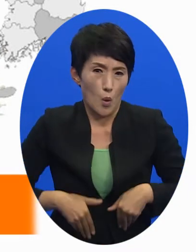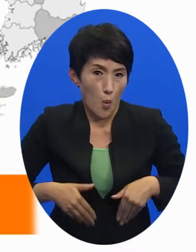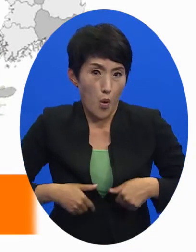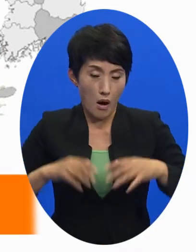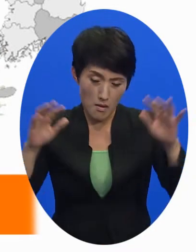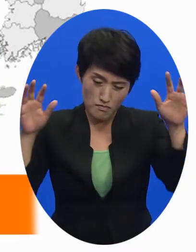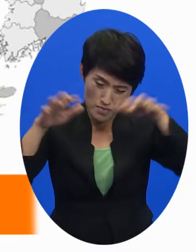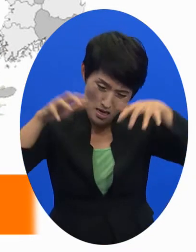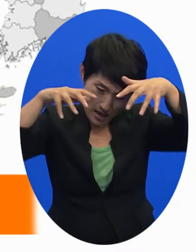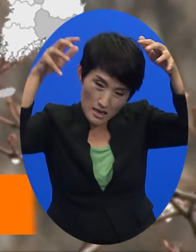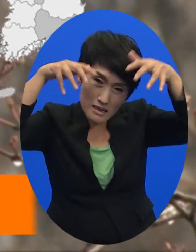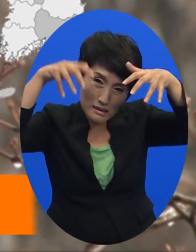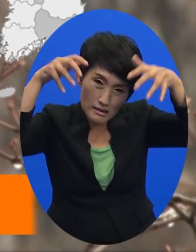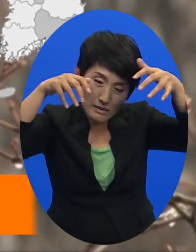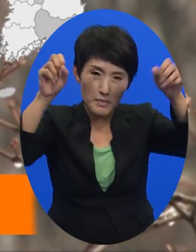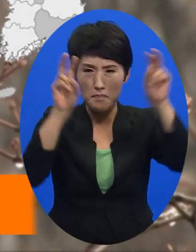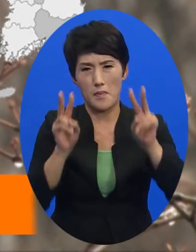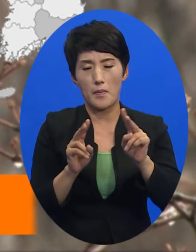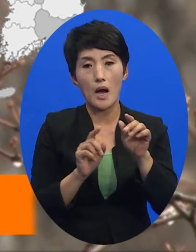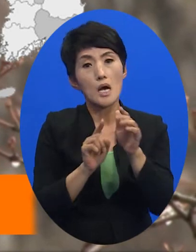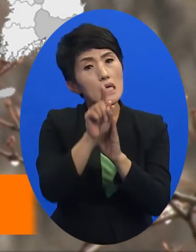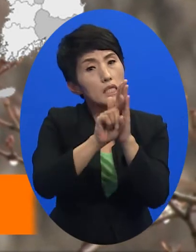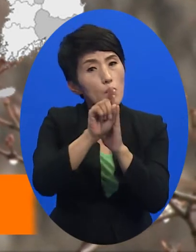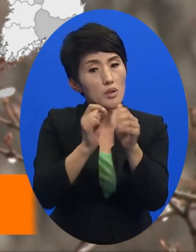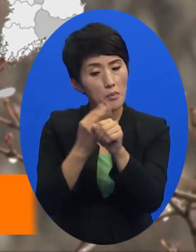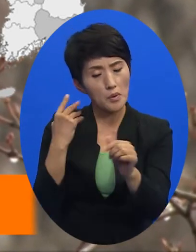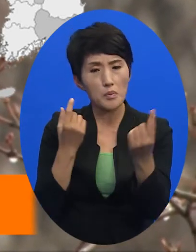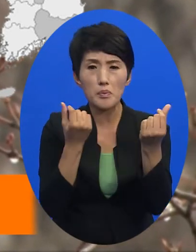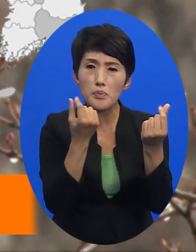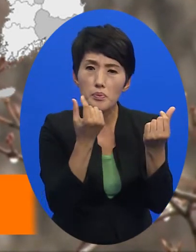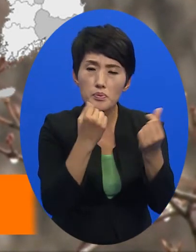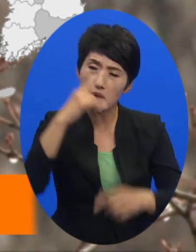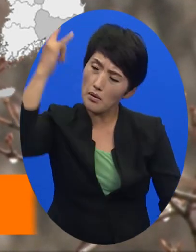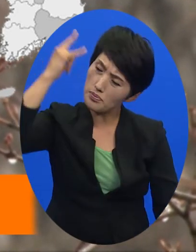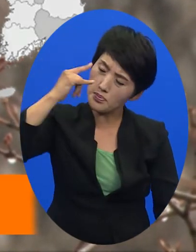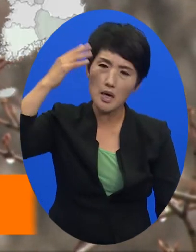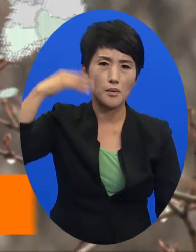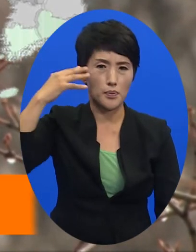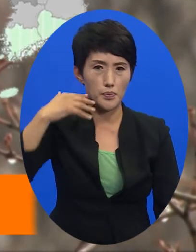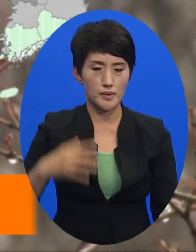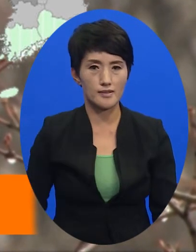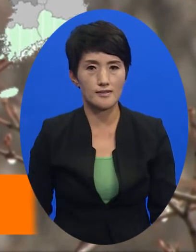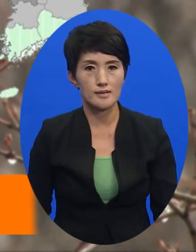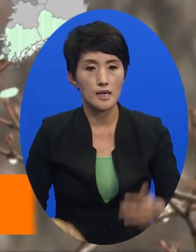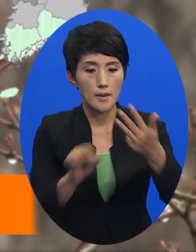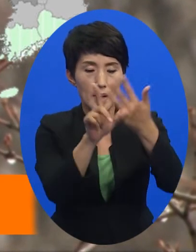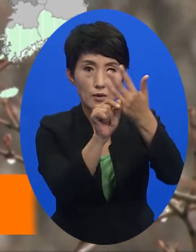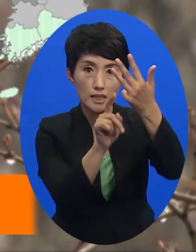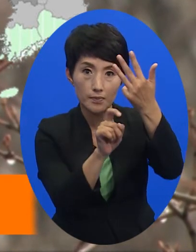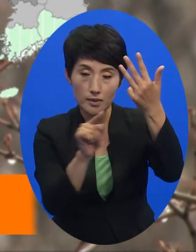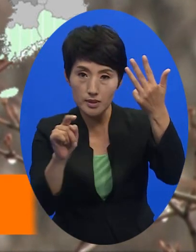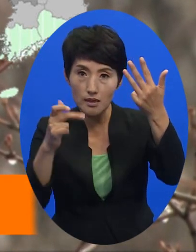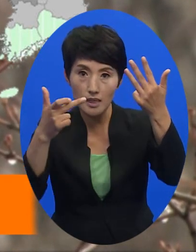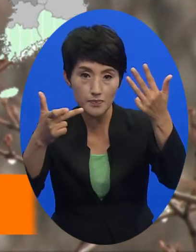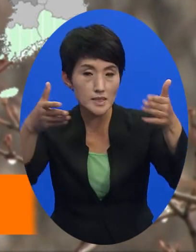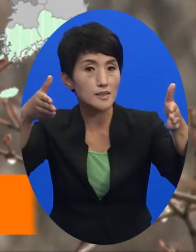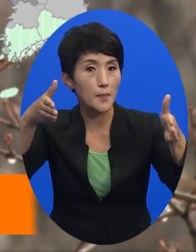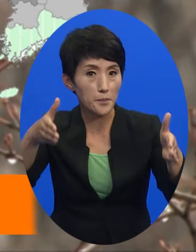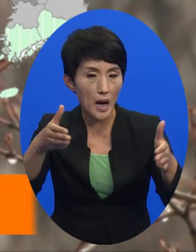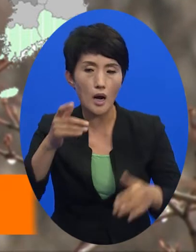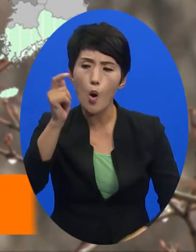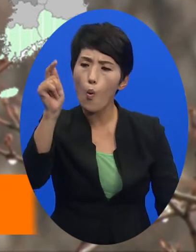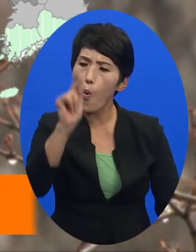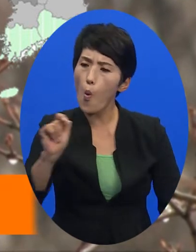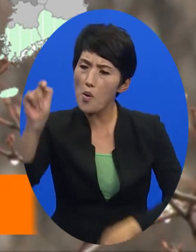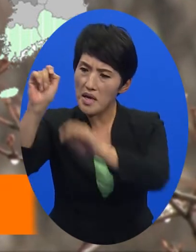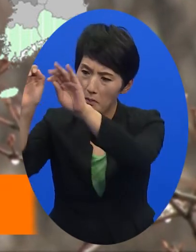있겠는데요. 기온은 평년과 비슷하거나 조금 높아서 더운 날이 되겠습니다. 8월 11일부터 17일까지는